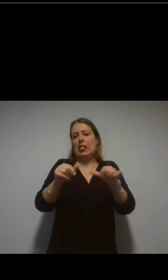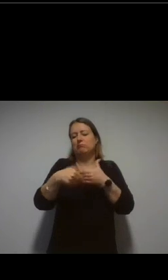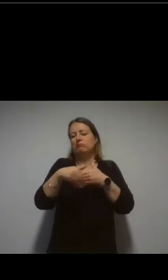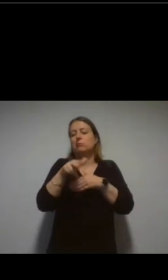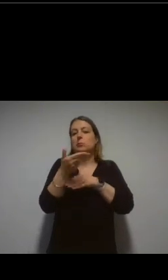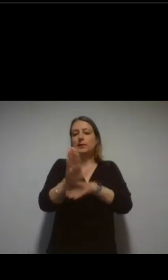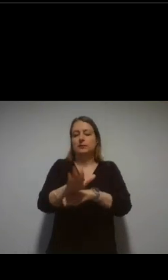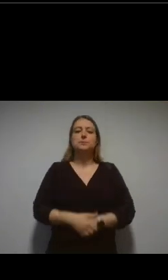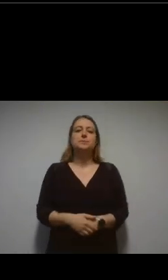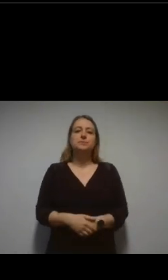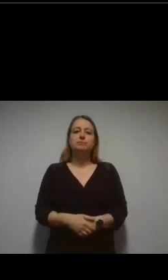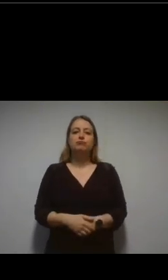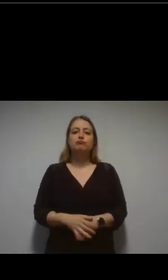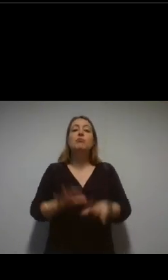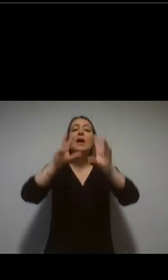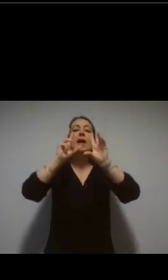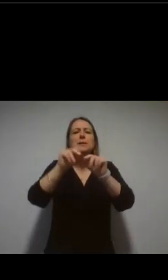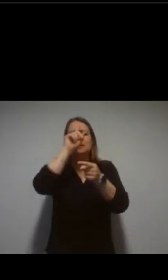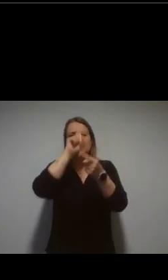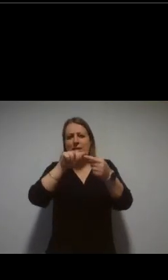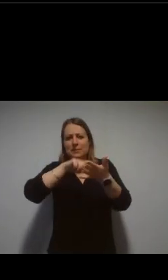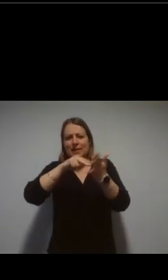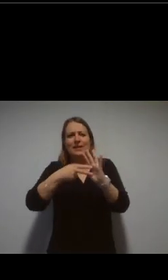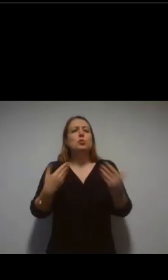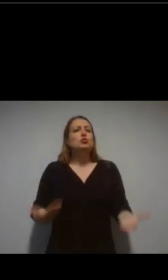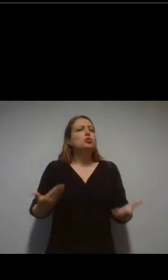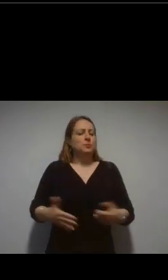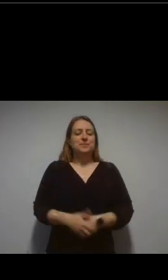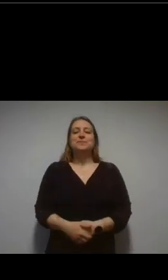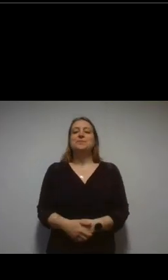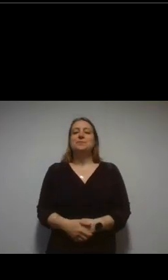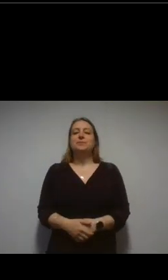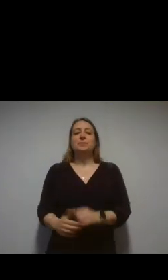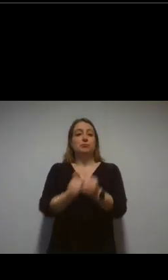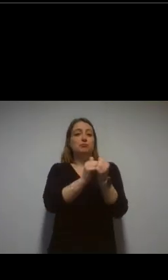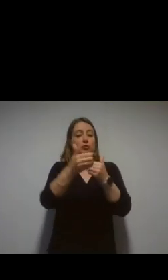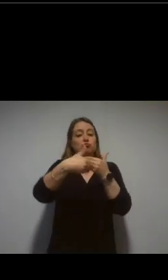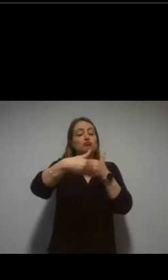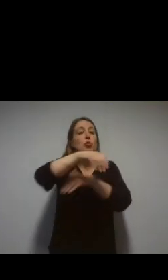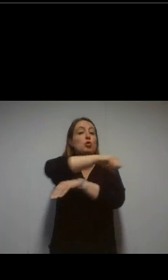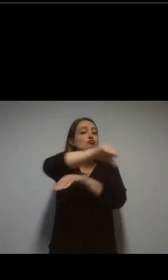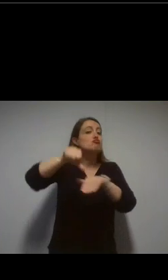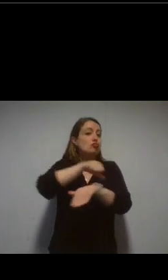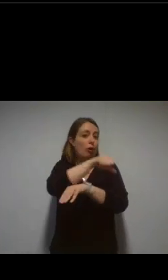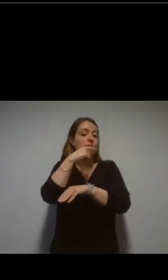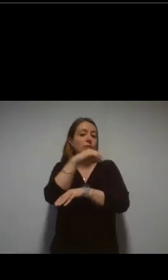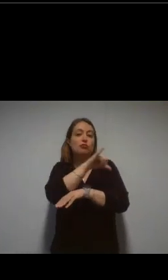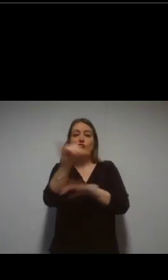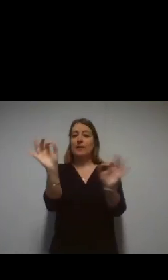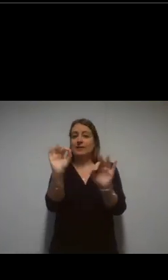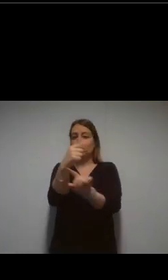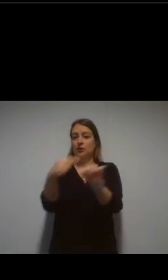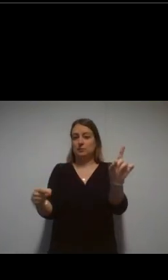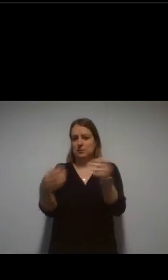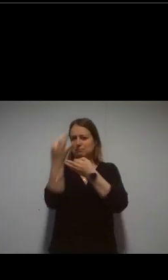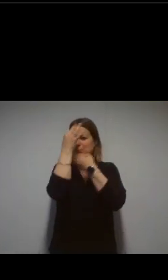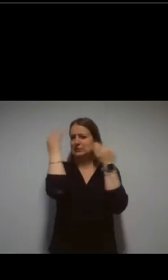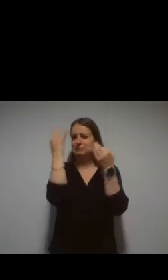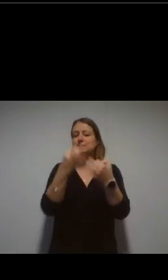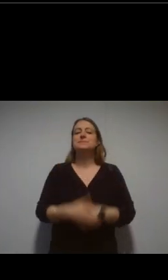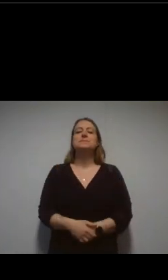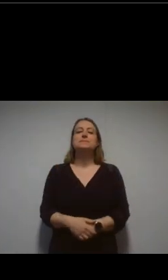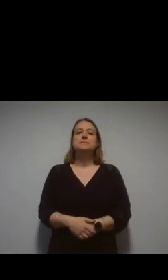Quelques modalités techniques aussi pour vous aujourd'hui. Donc, on est ensemble pour 1 heure. On va être ensemble jusqu'à 10h30 pour être précise.